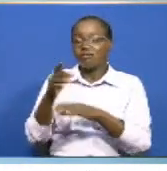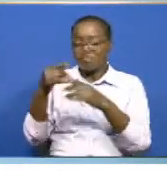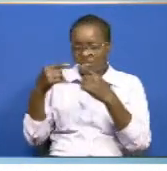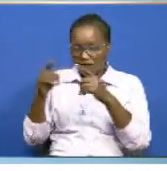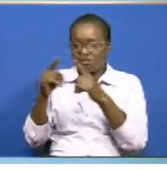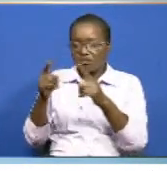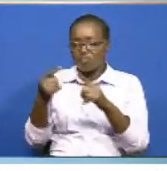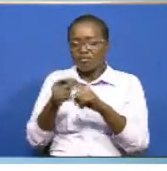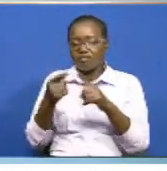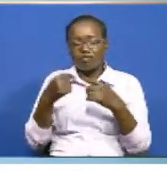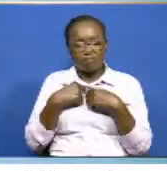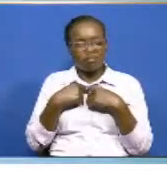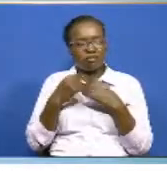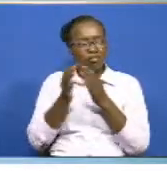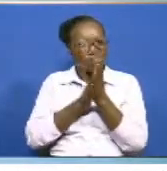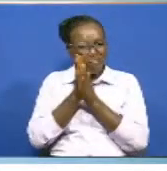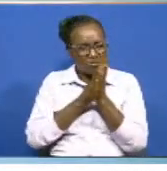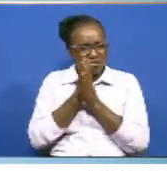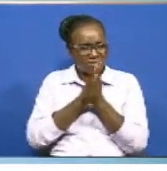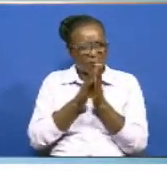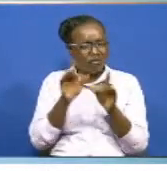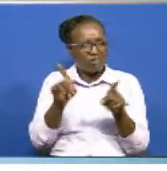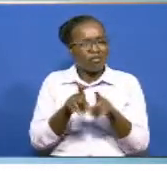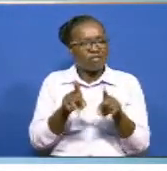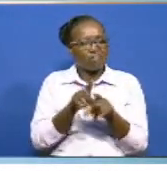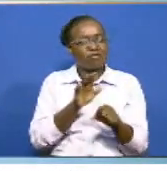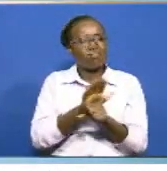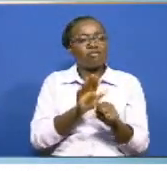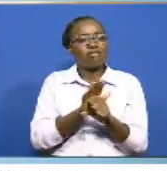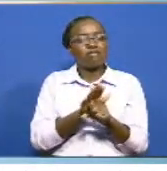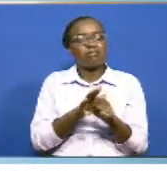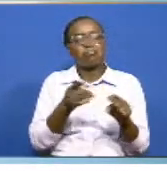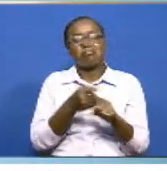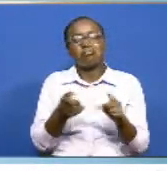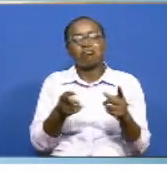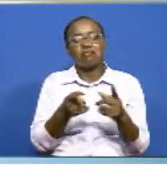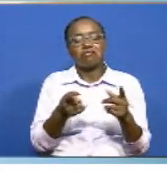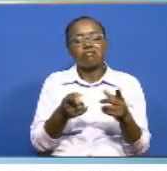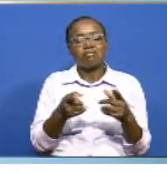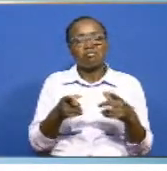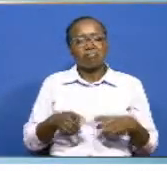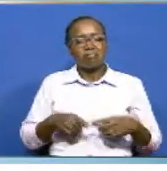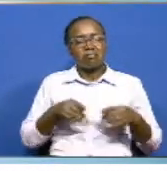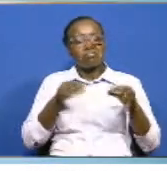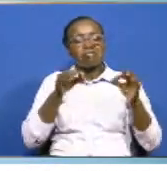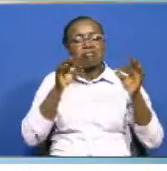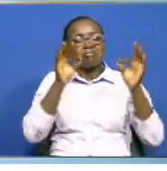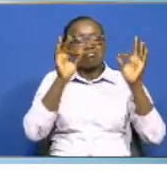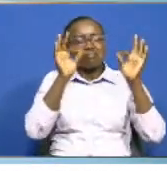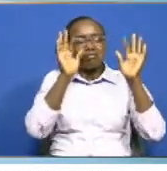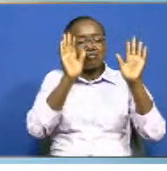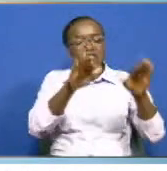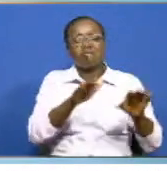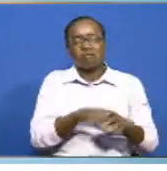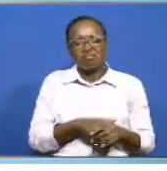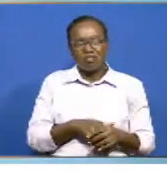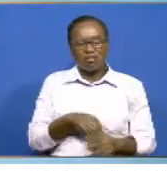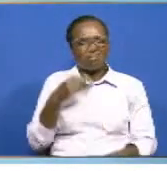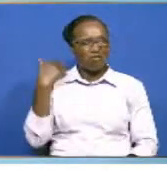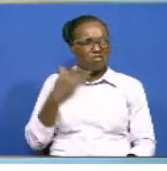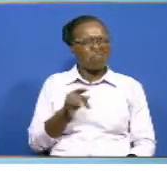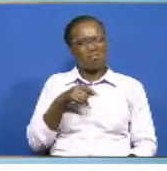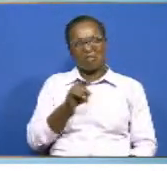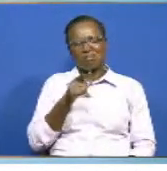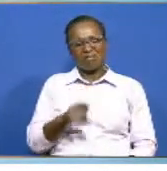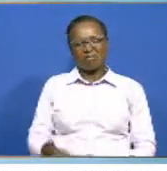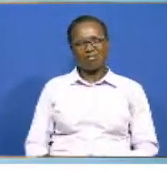na mimi ninayo hamu ya kujaribu nifanye nione vile itakuwa. Ikishindikana labda unaona unajidharau wewe mwenyewe, unasema labda